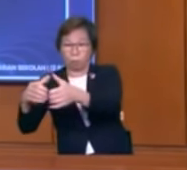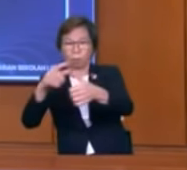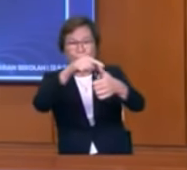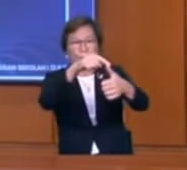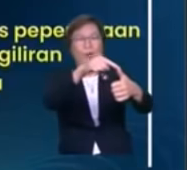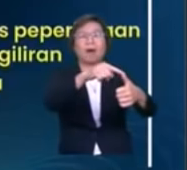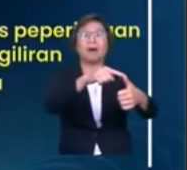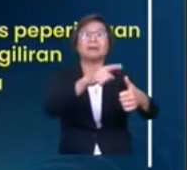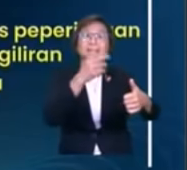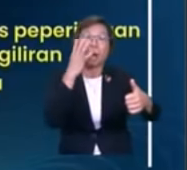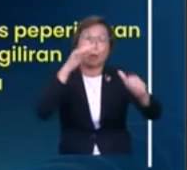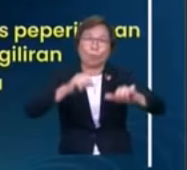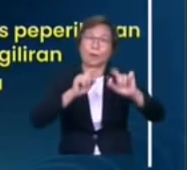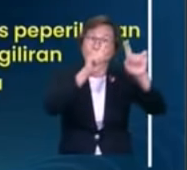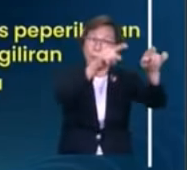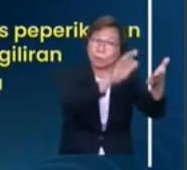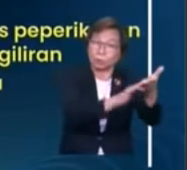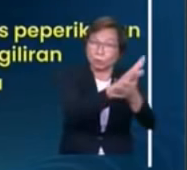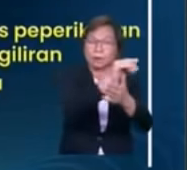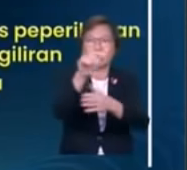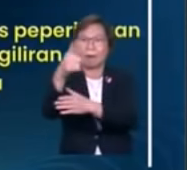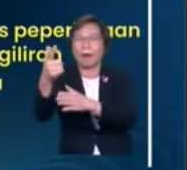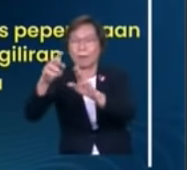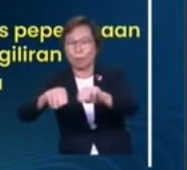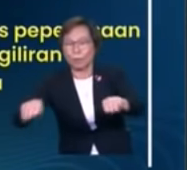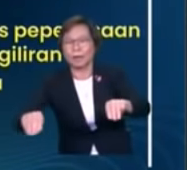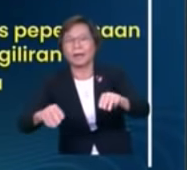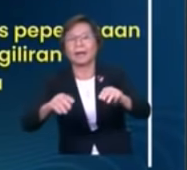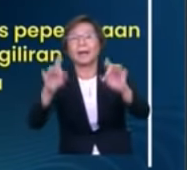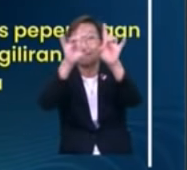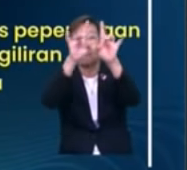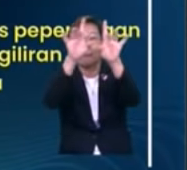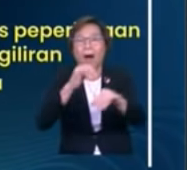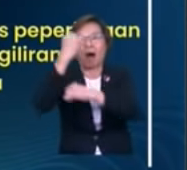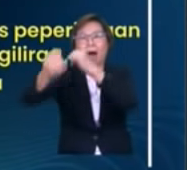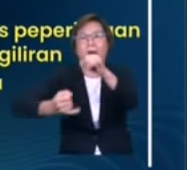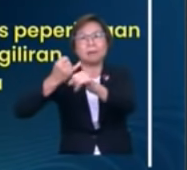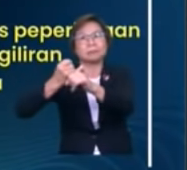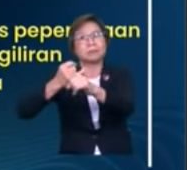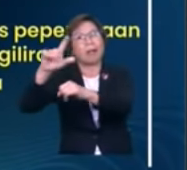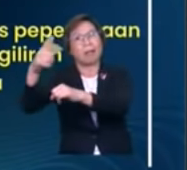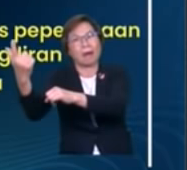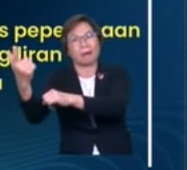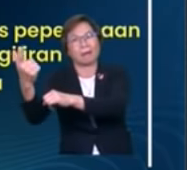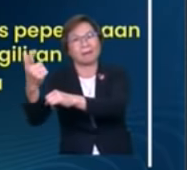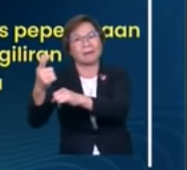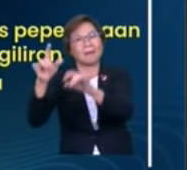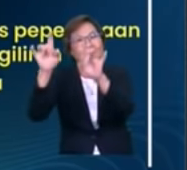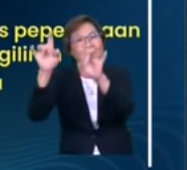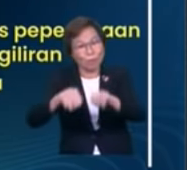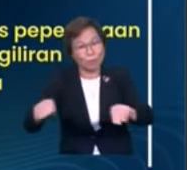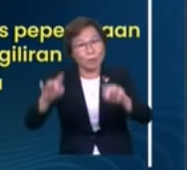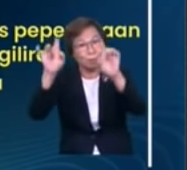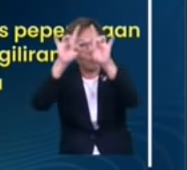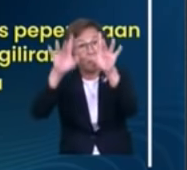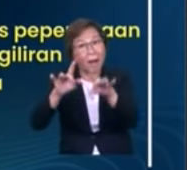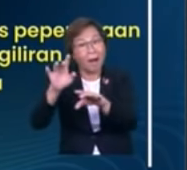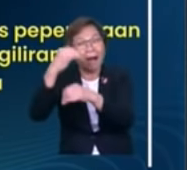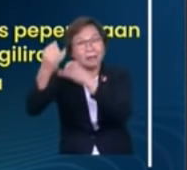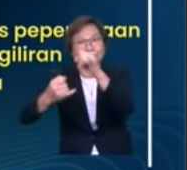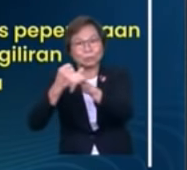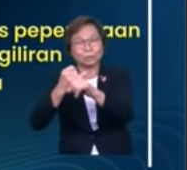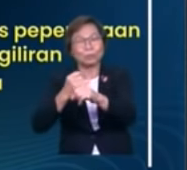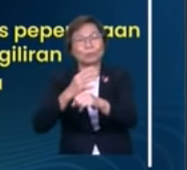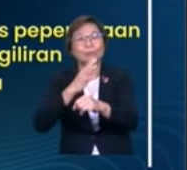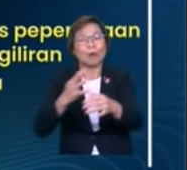tadi dan selain daripada itu murid kelas presan antara bangsa yang lain yakni kitanya tekan melihat